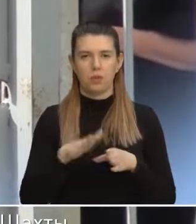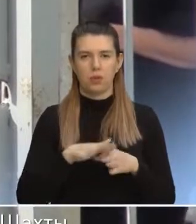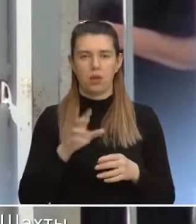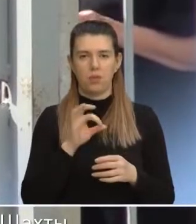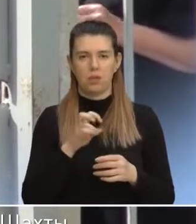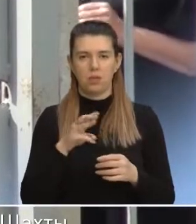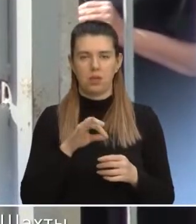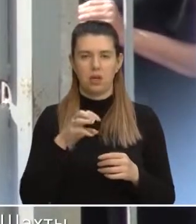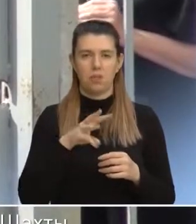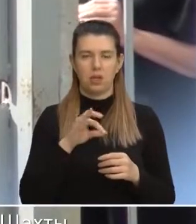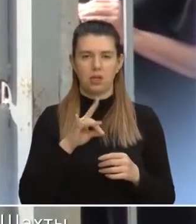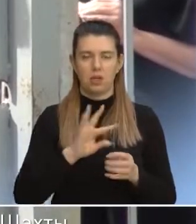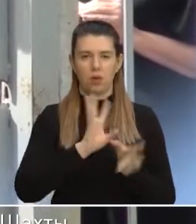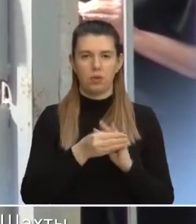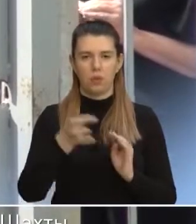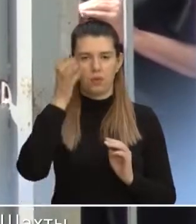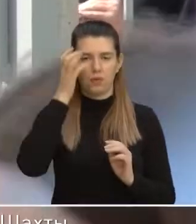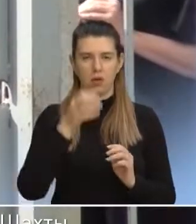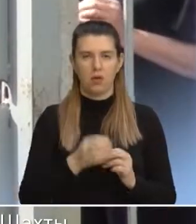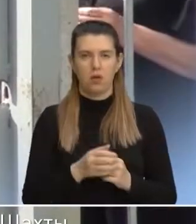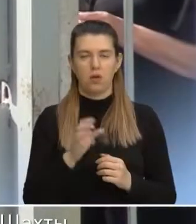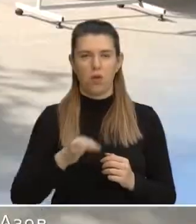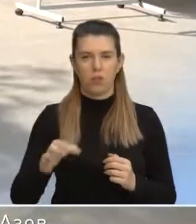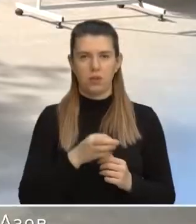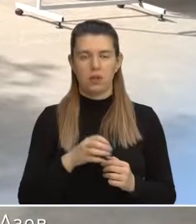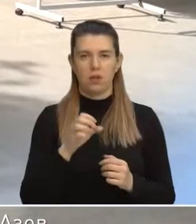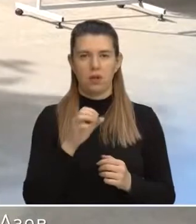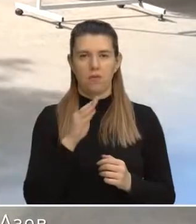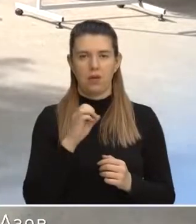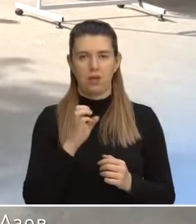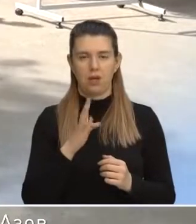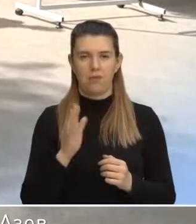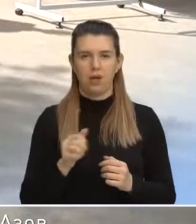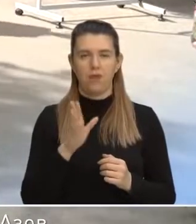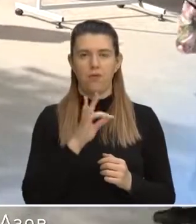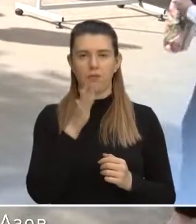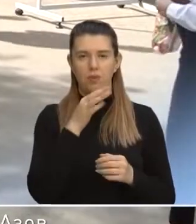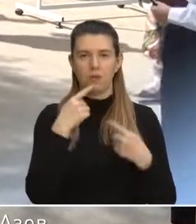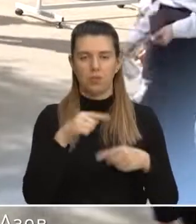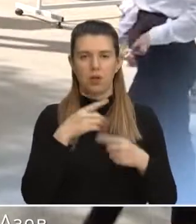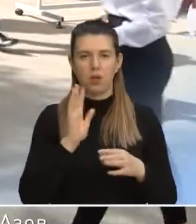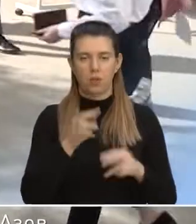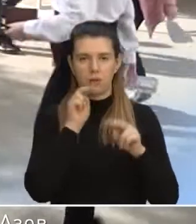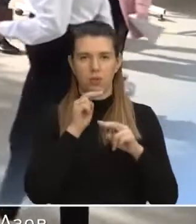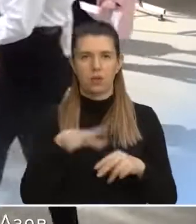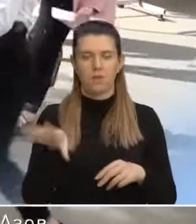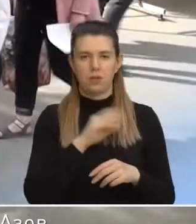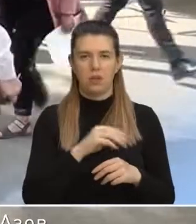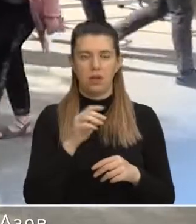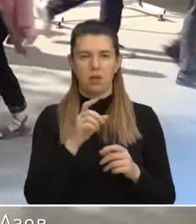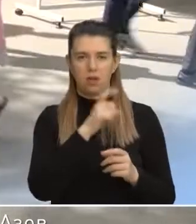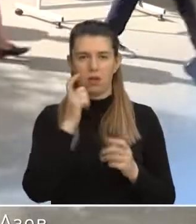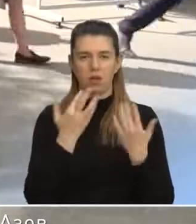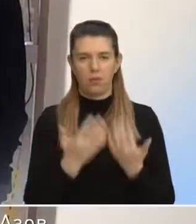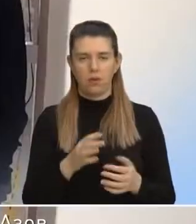исполняющего обязанности министра общего и профессионального образования области Андрея Фатеева, во время испытания будут соблюдены все